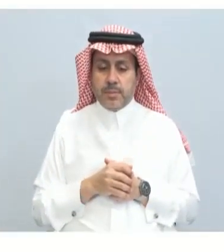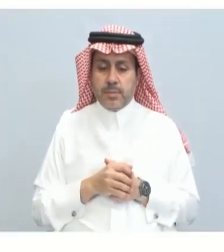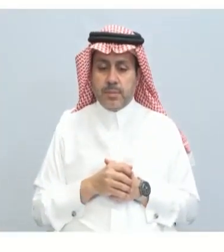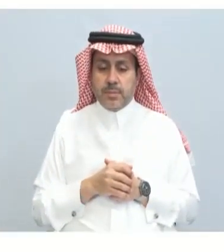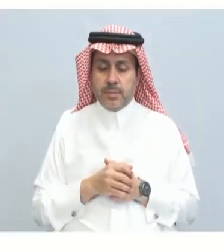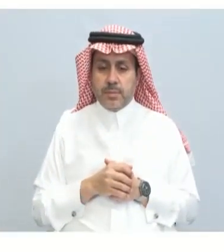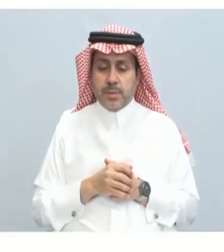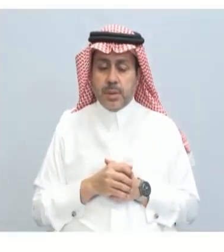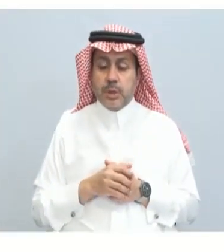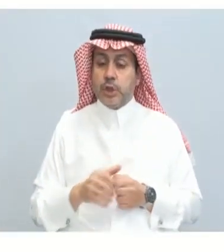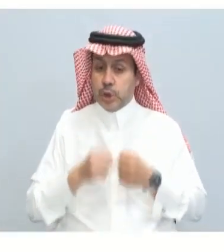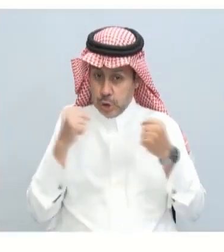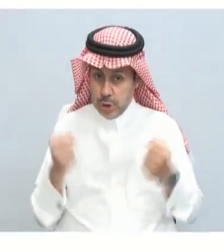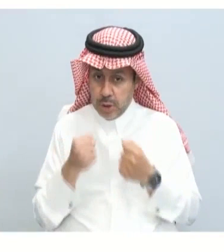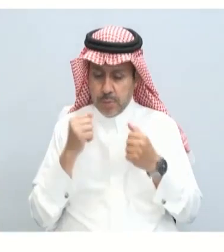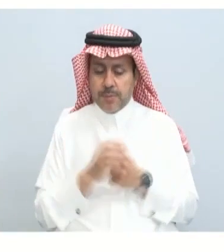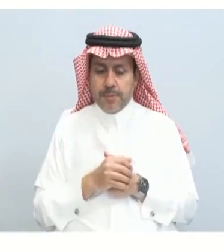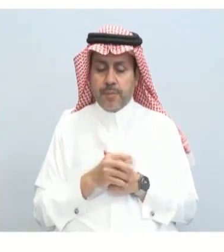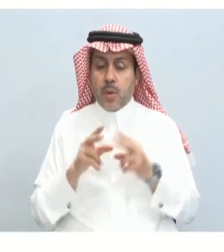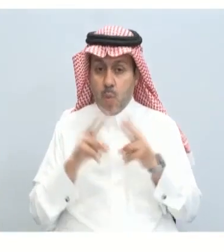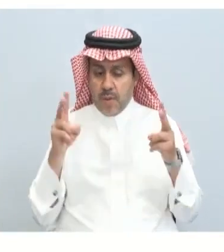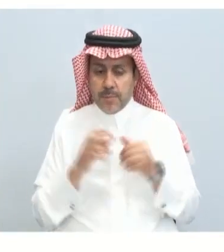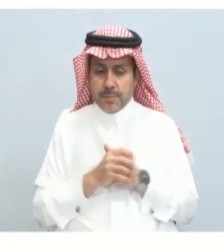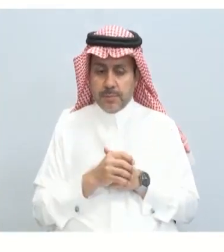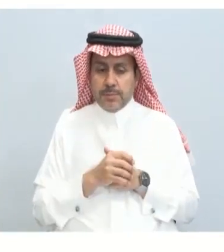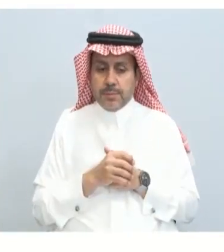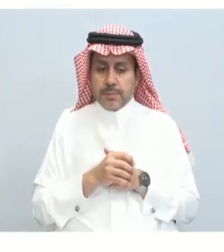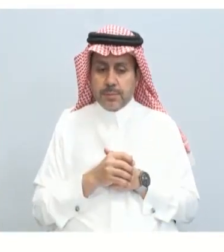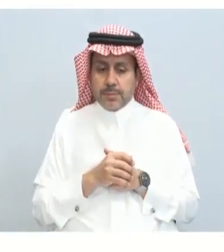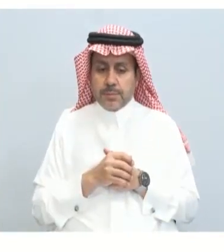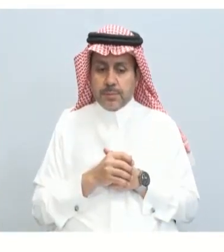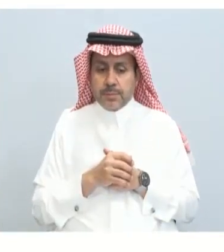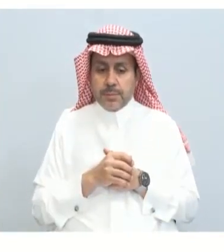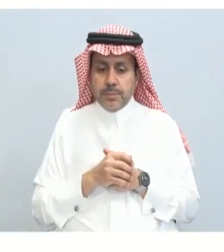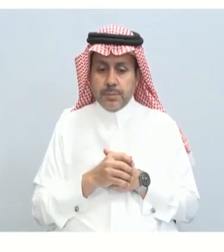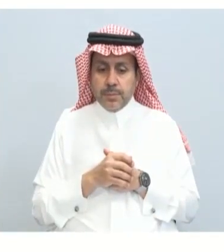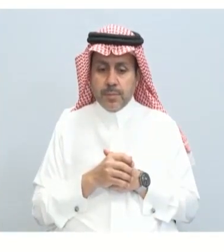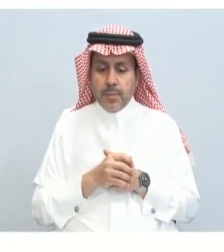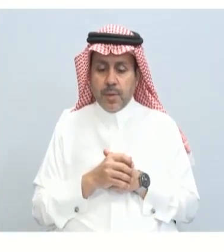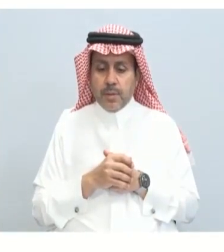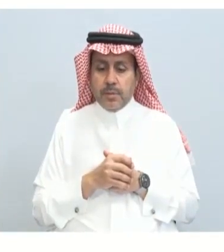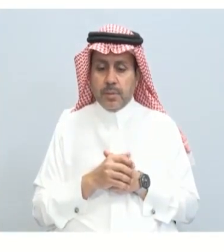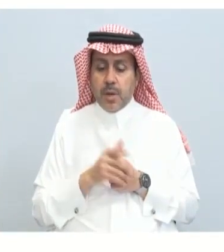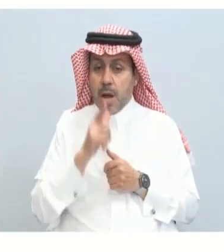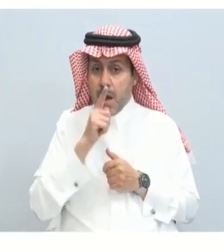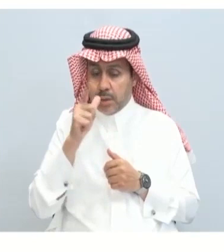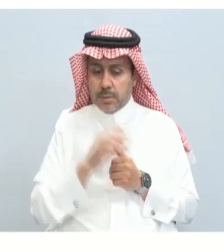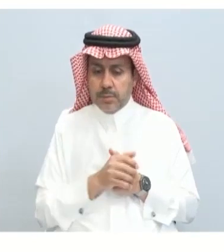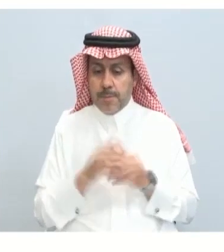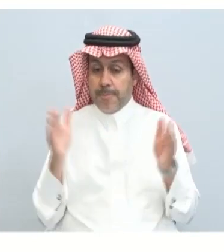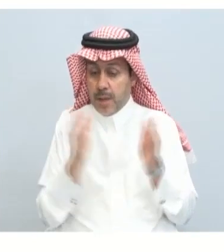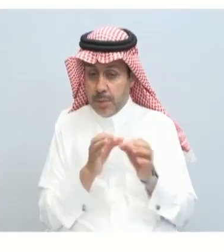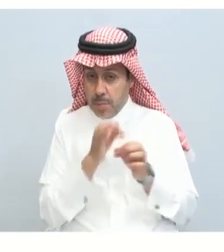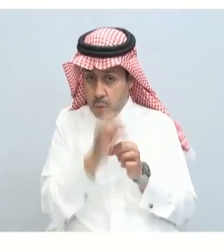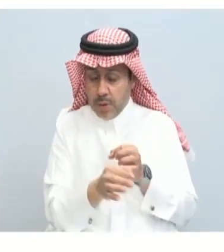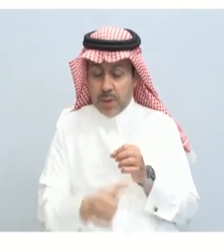هنا تدريبات التي فيها التوضيح اكثر وايضا تعرف فيها من خلالها الاستعاره اولا حدد